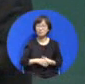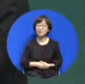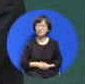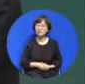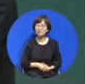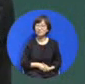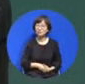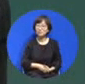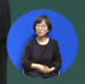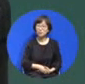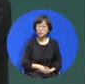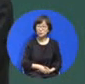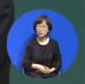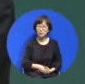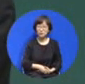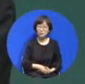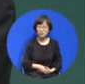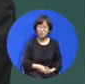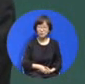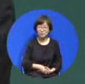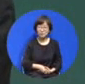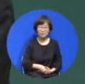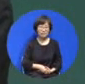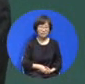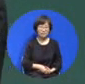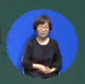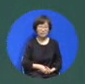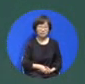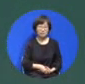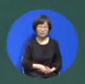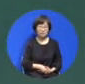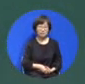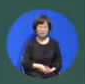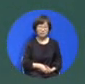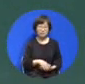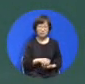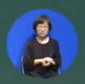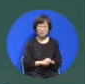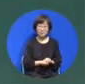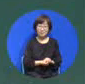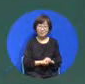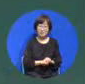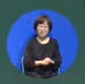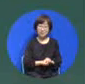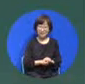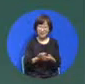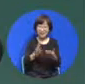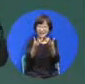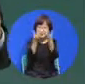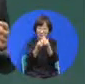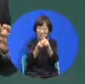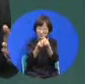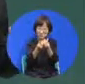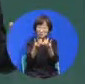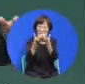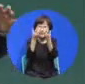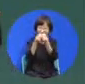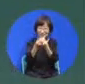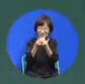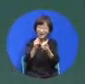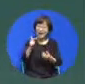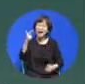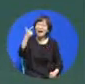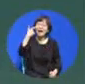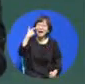without realizing it, they might face a disease 중요합니다. later on in life. This is very important. 육신적으로도 왜 아버지가 어린 아이들하고 막